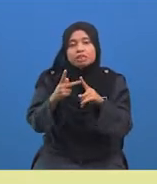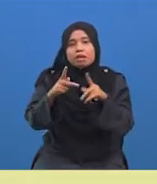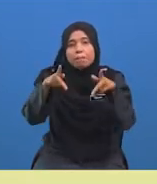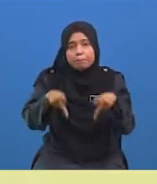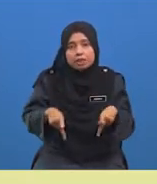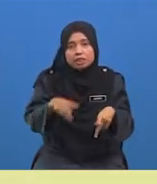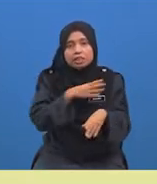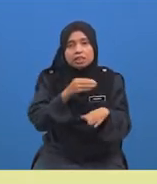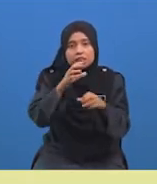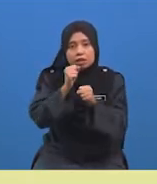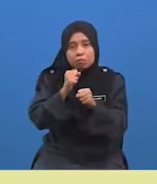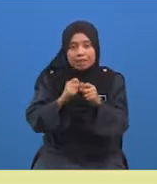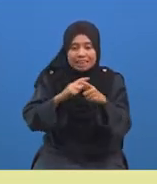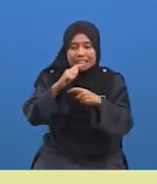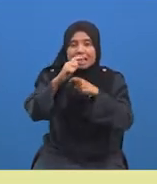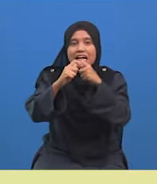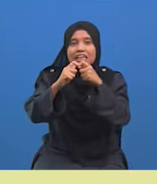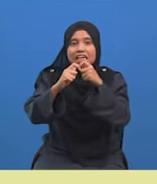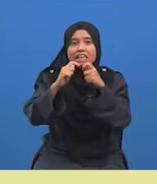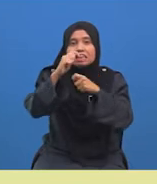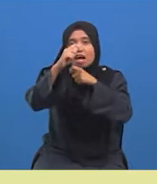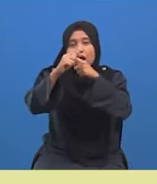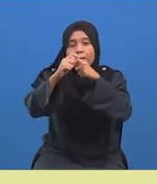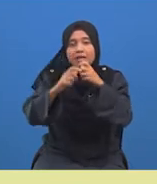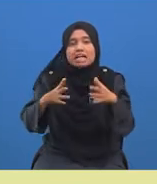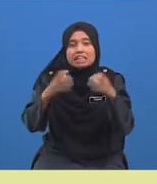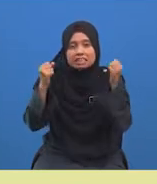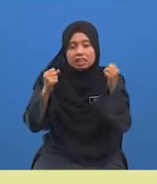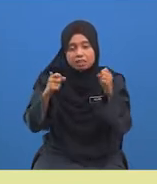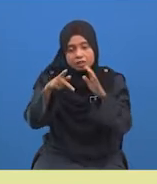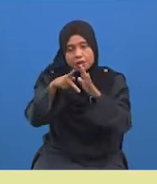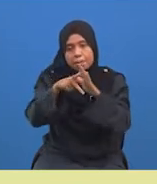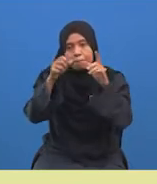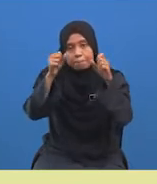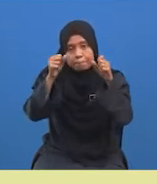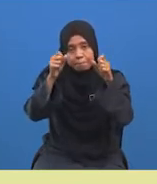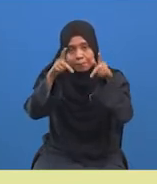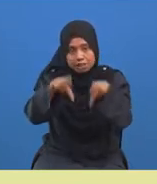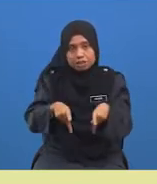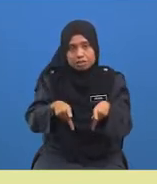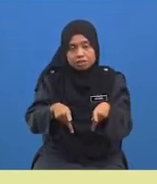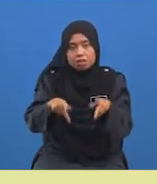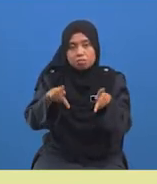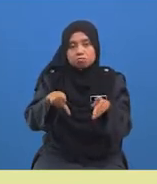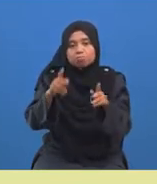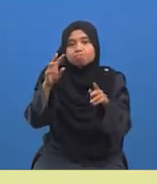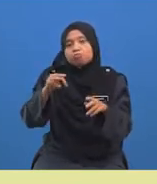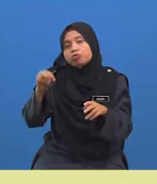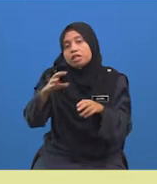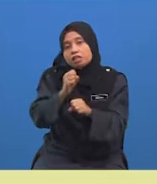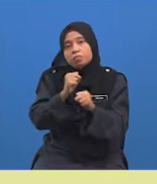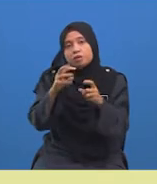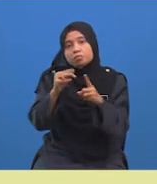pekerja dan dapat meningkatkan tahap kesihatan pekerja. Pelajar mendapat markah